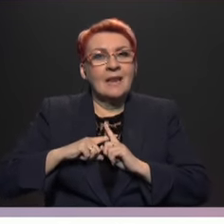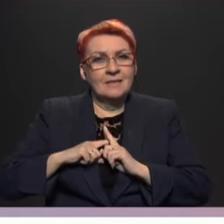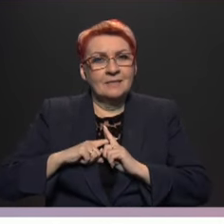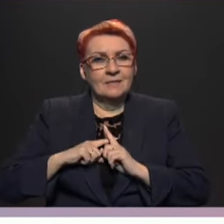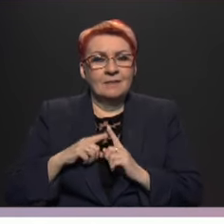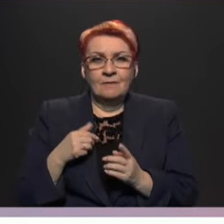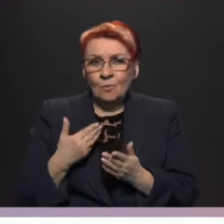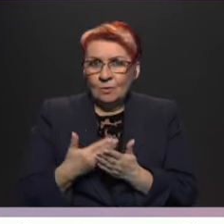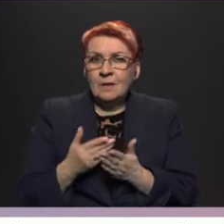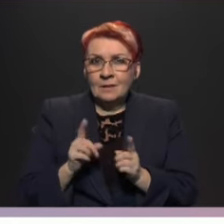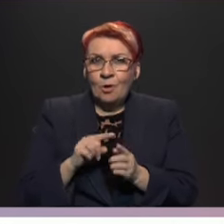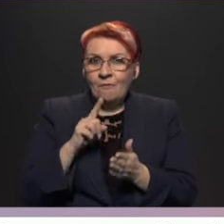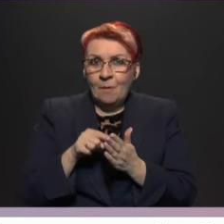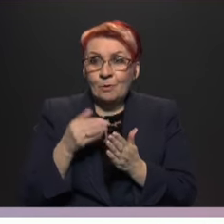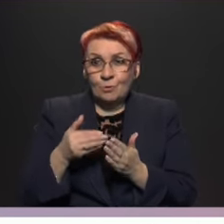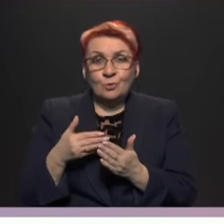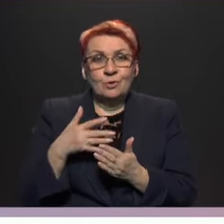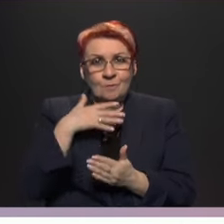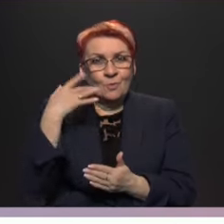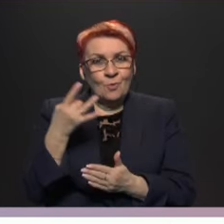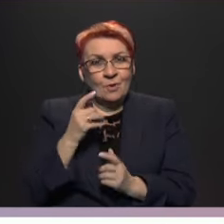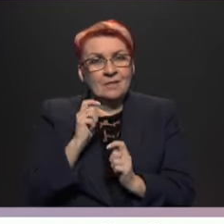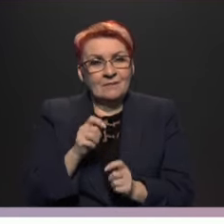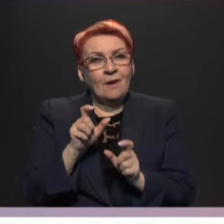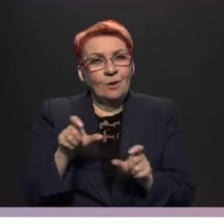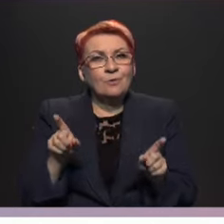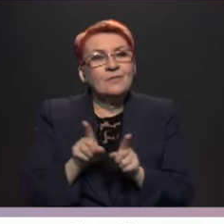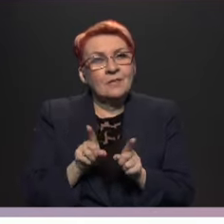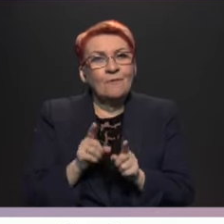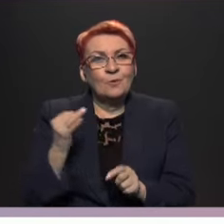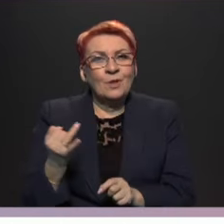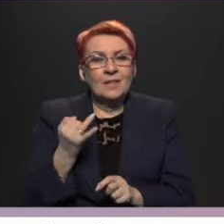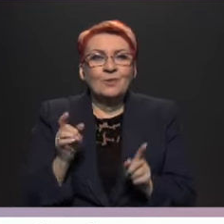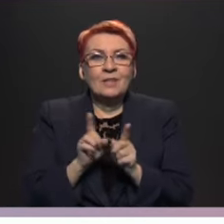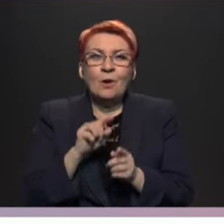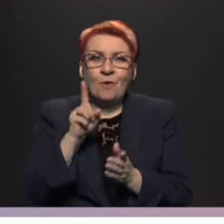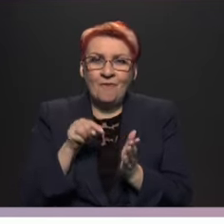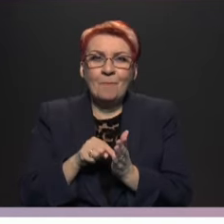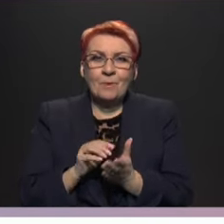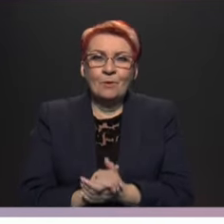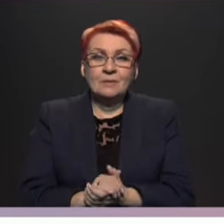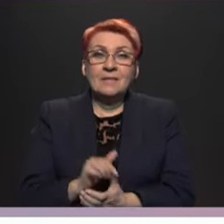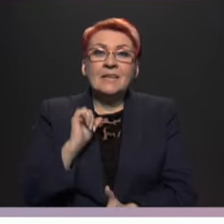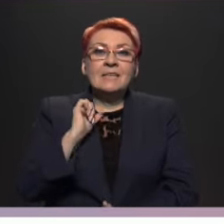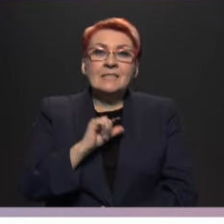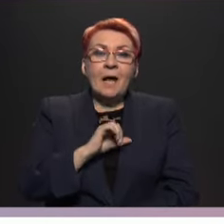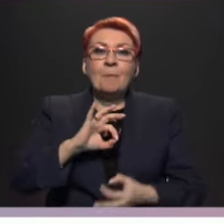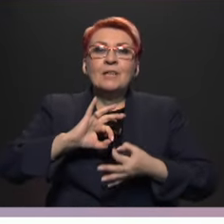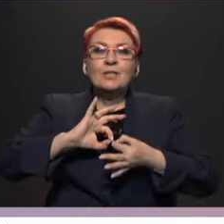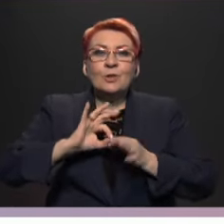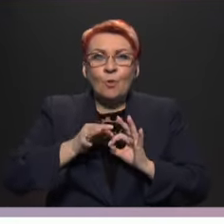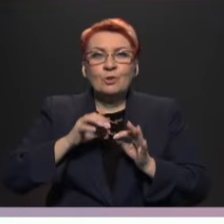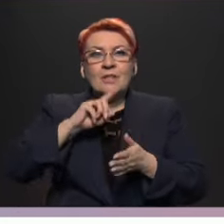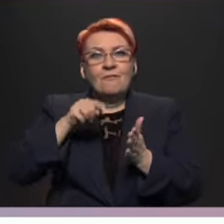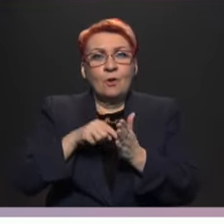казалось бы, да, вопрос, который уже задавался не раз, но людей все равно интересует. Самые сложные вопросы,